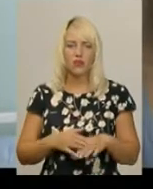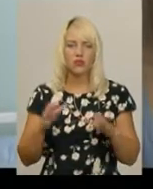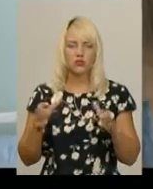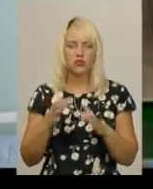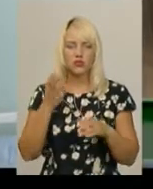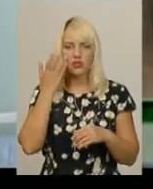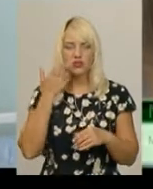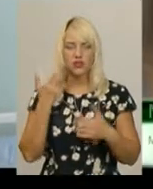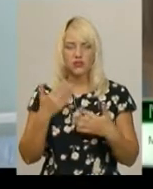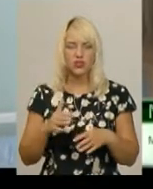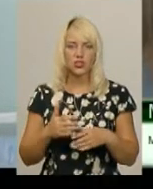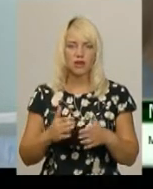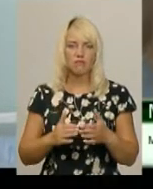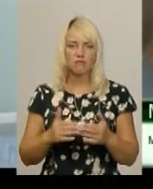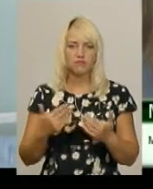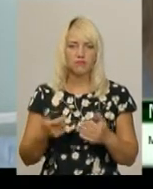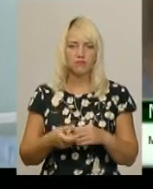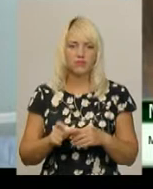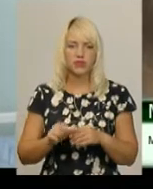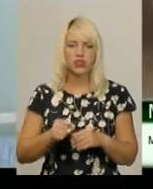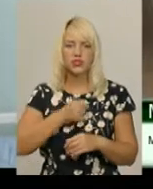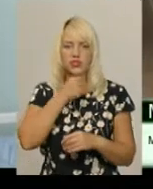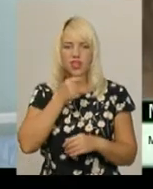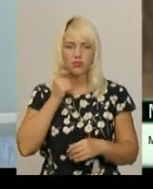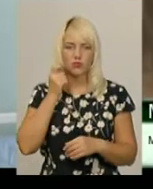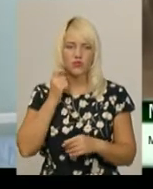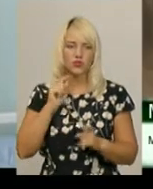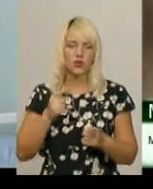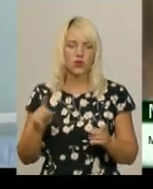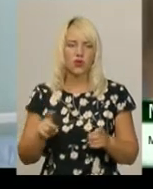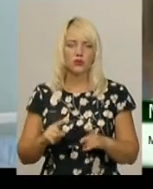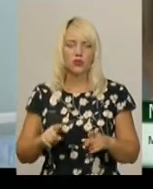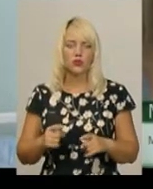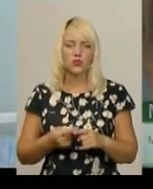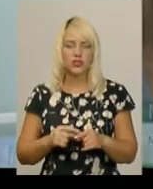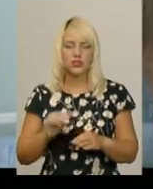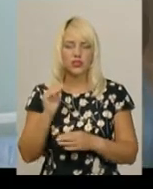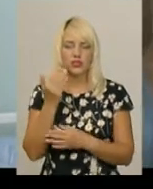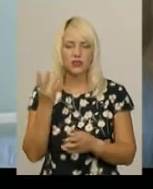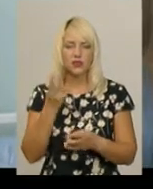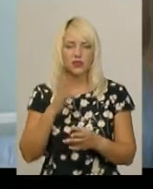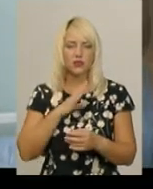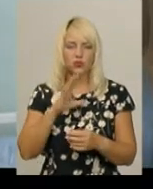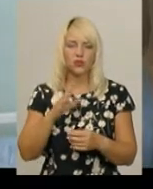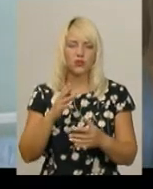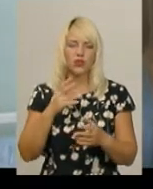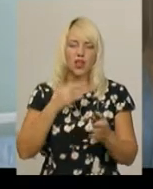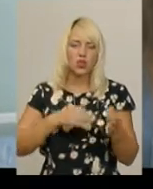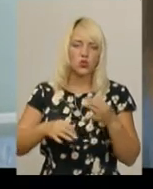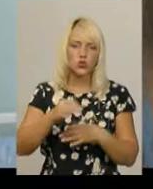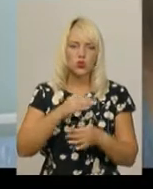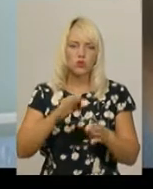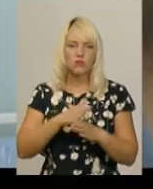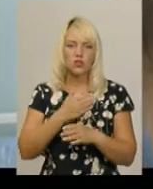вони вже більше в старшому віці, тому що дитина має бути в соціумі, між такими